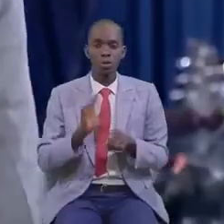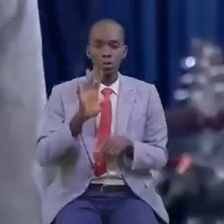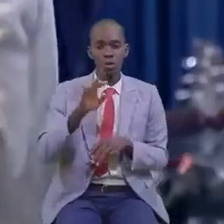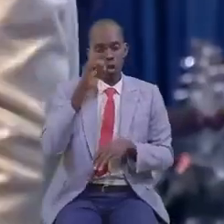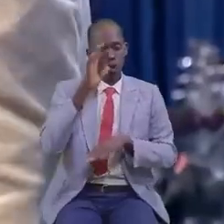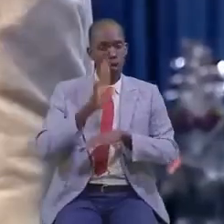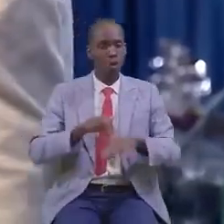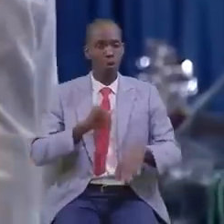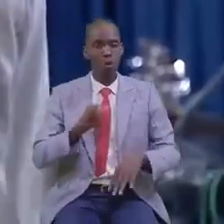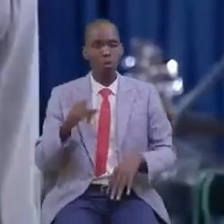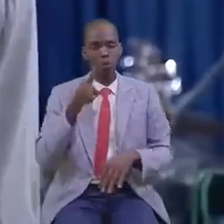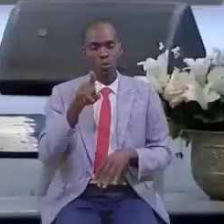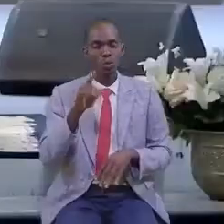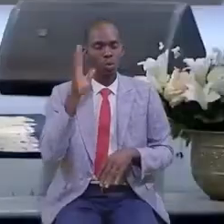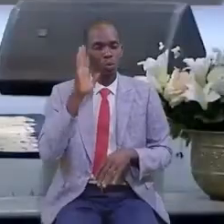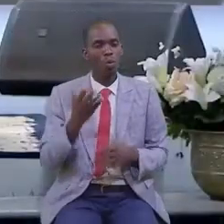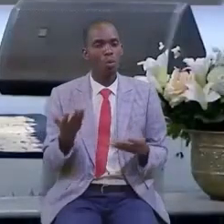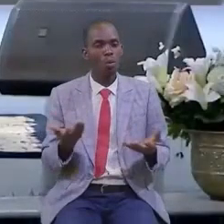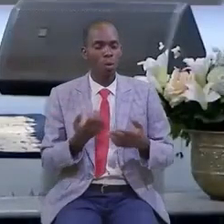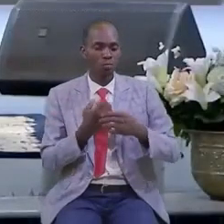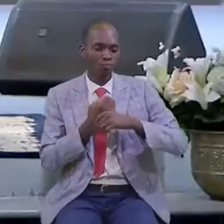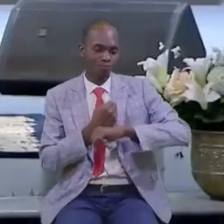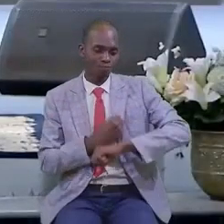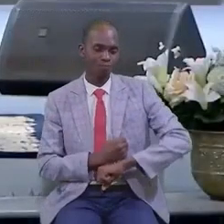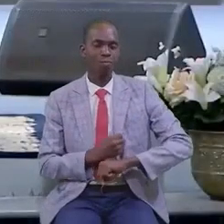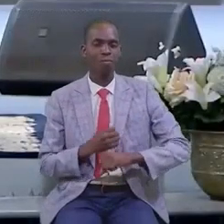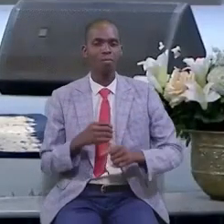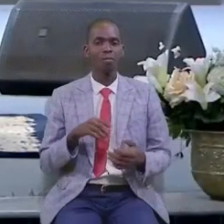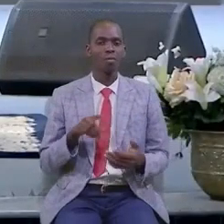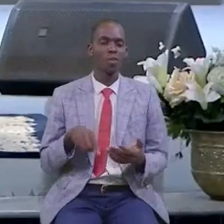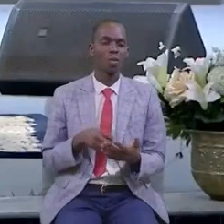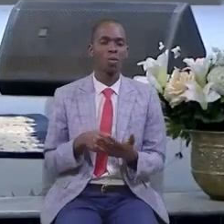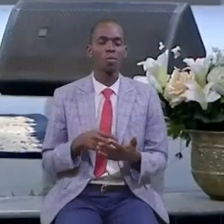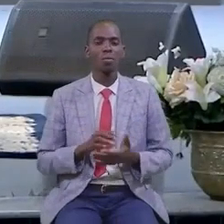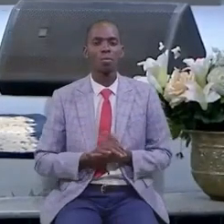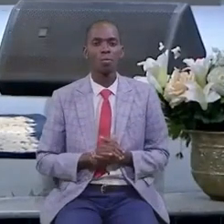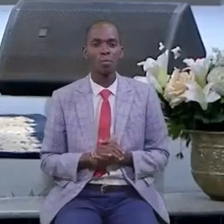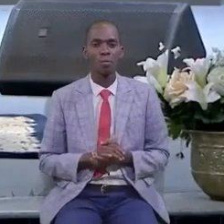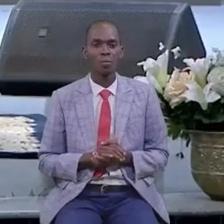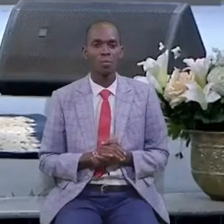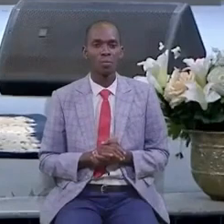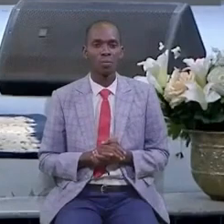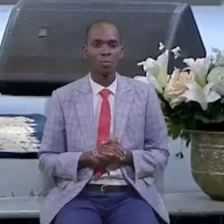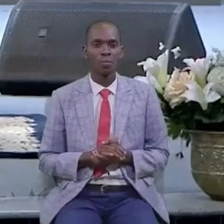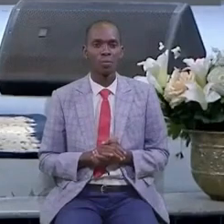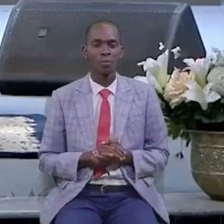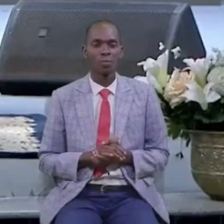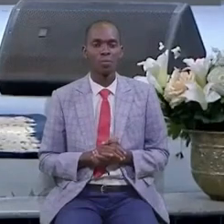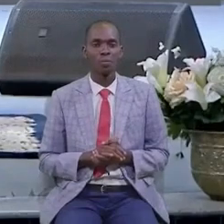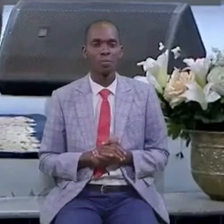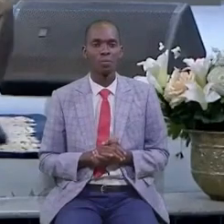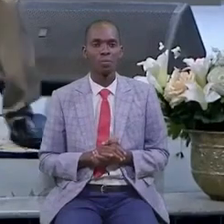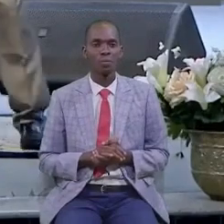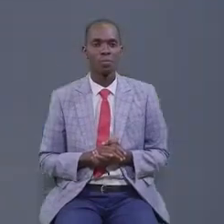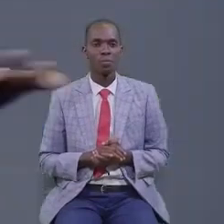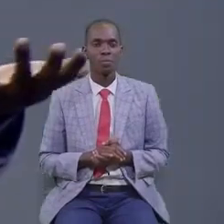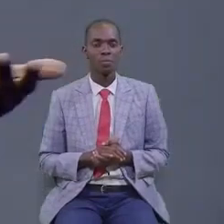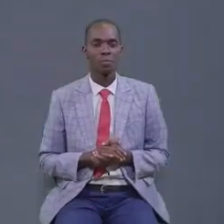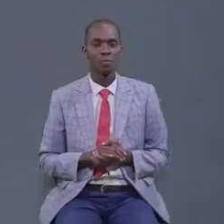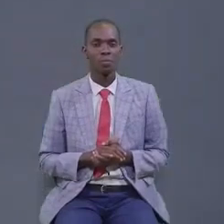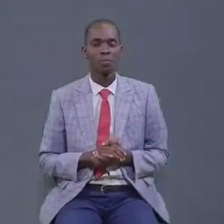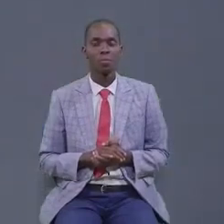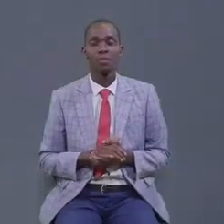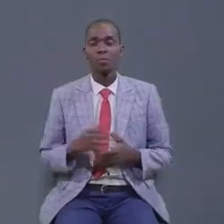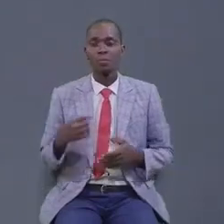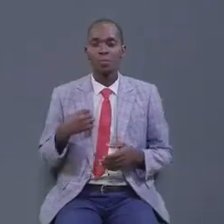you watch over them. మీ యొక్క పిలుపు మీ జీవితానికి సంబంధించిన యమకమైన నిధిగా ఉంటుంది గనుక దాన్ని మీరు గమనించుకోవాలి. We